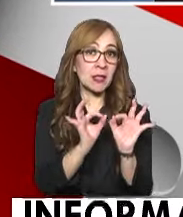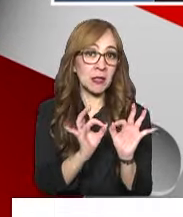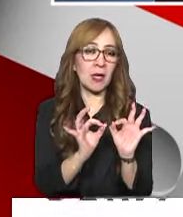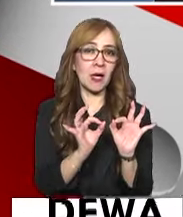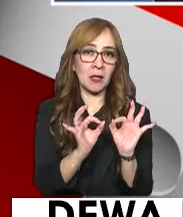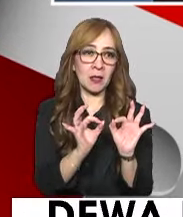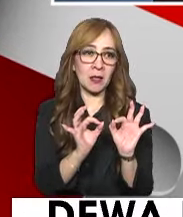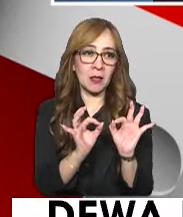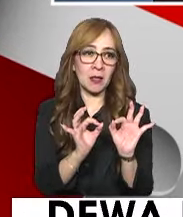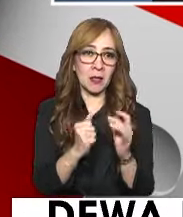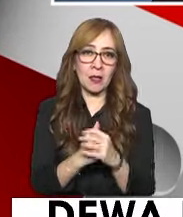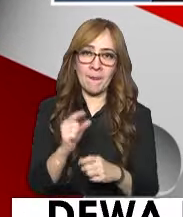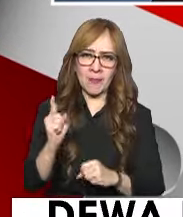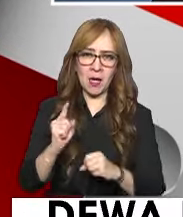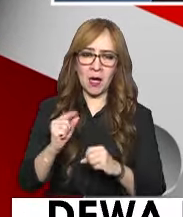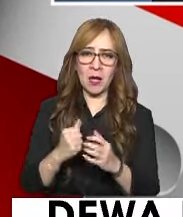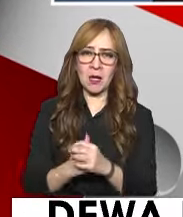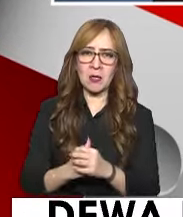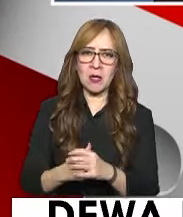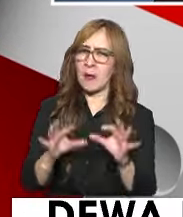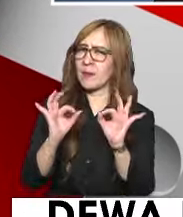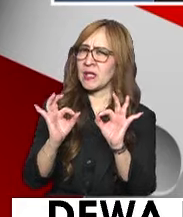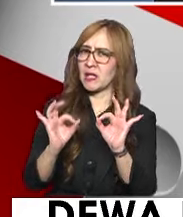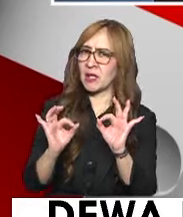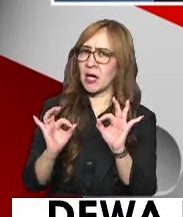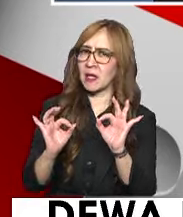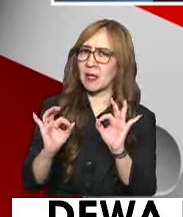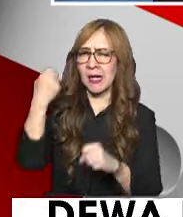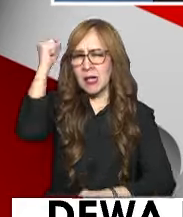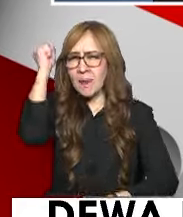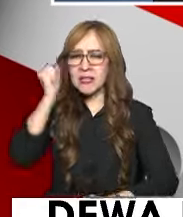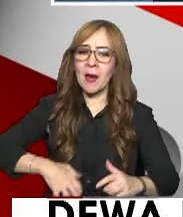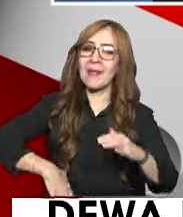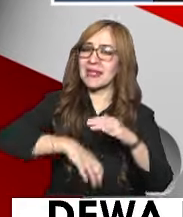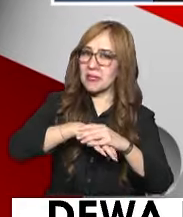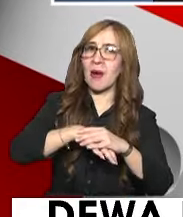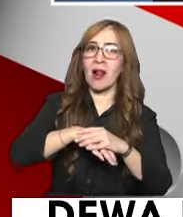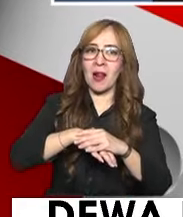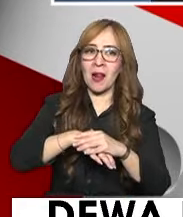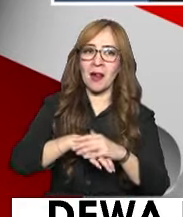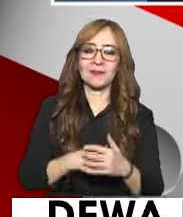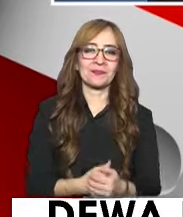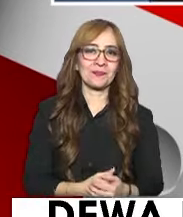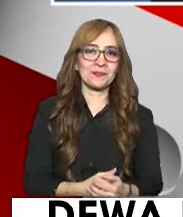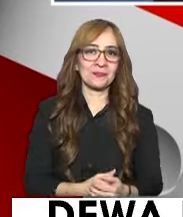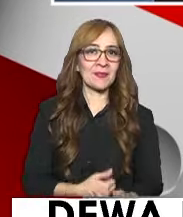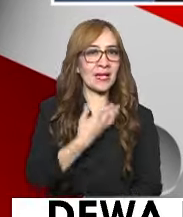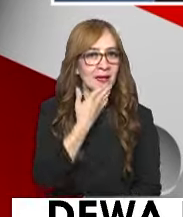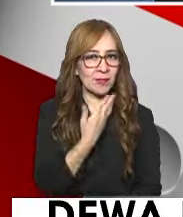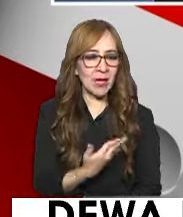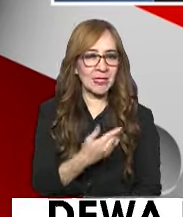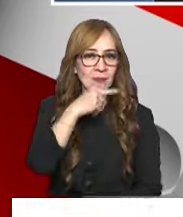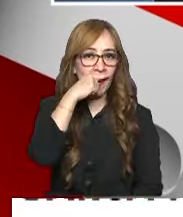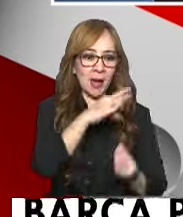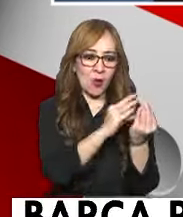maka dunia pendidikan di tempat kita itu tidak akan berjalan secara maksimal mungkin ada tambahan silakan Pak Baik terima kasih Pak wakil